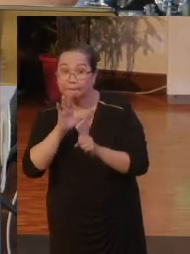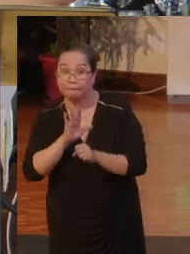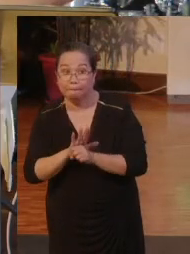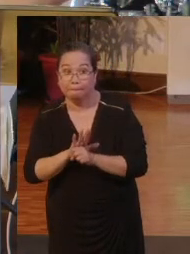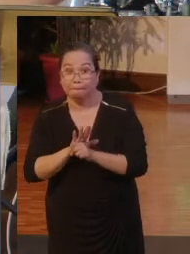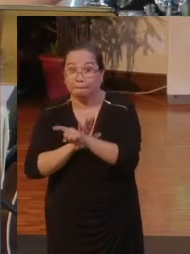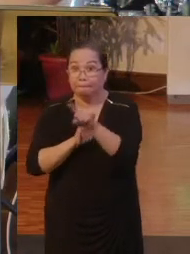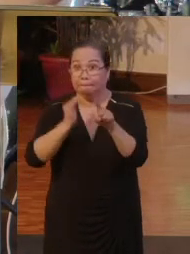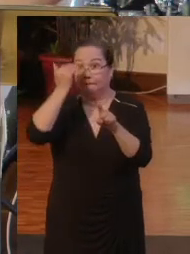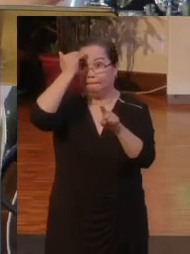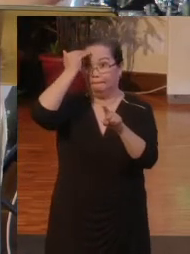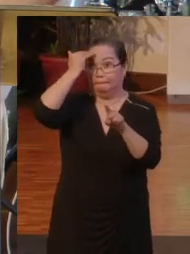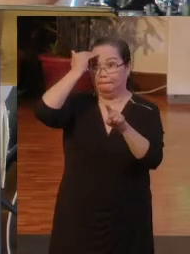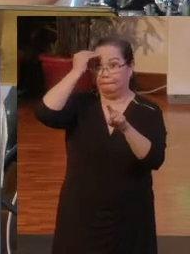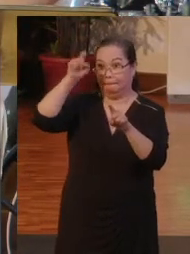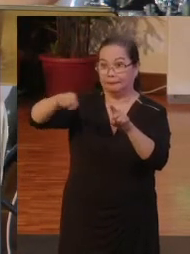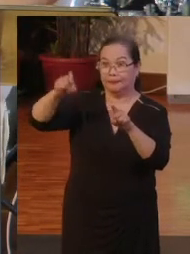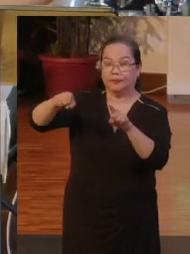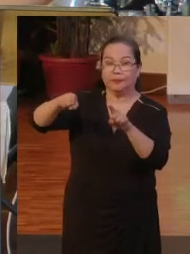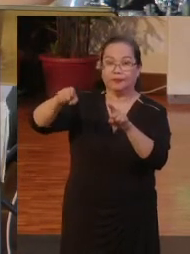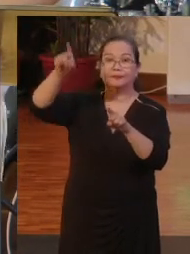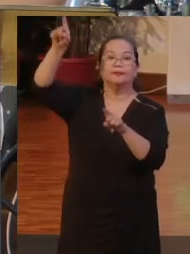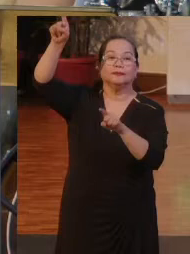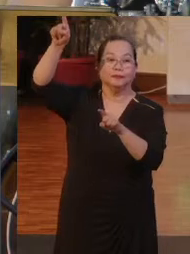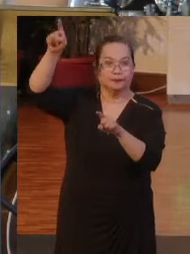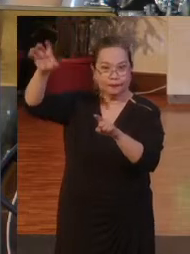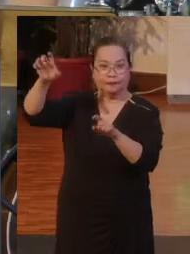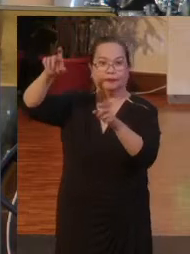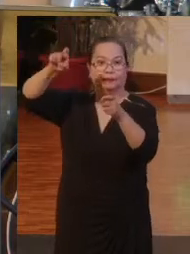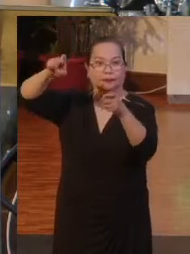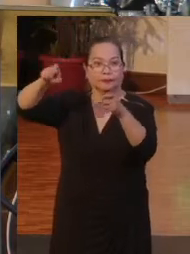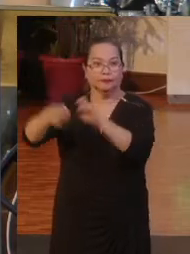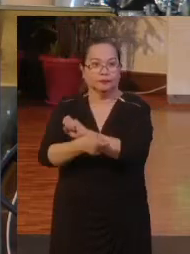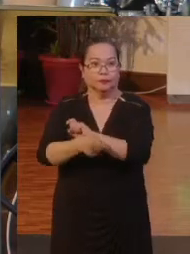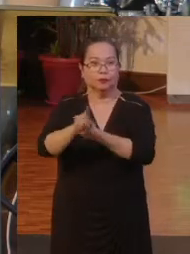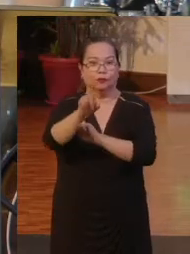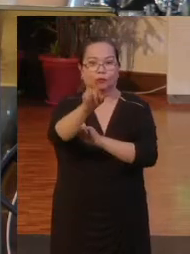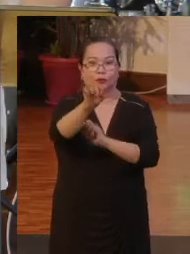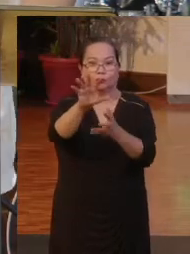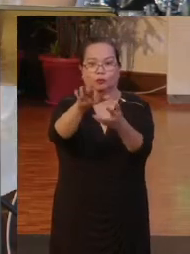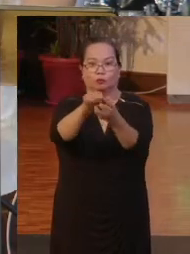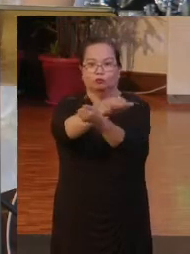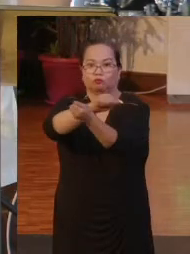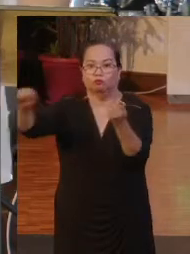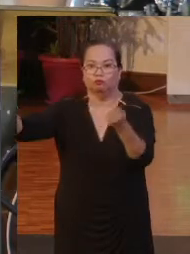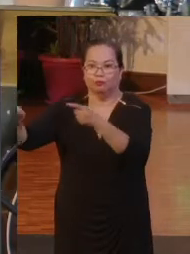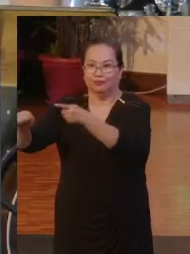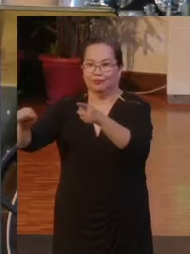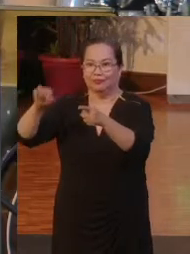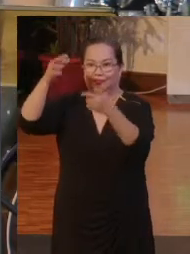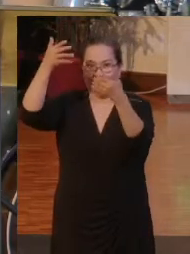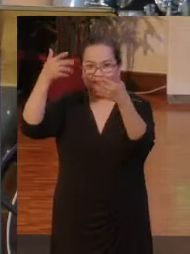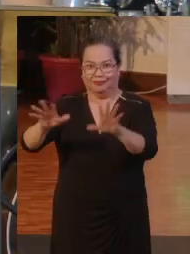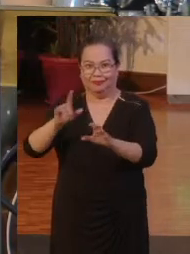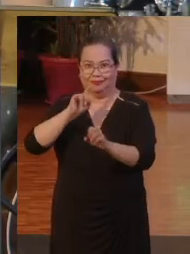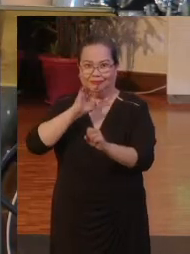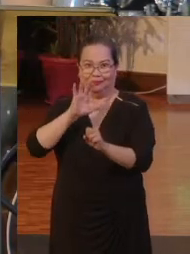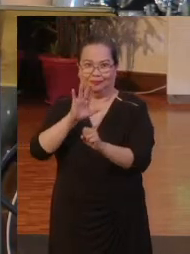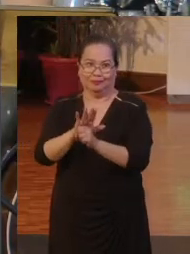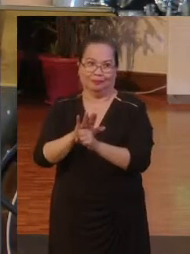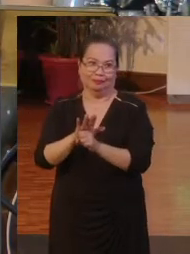Alamin niyo ito. He will turn and do harm and consume you after having done you